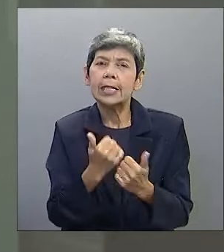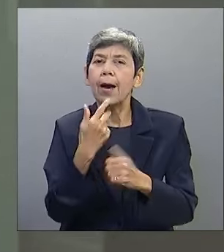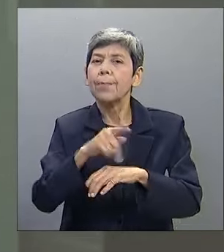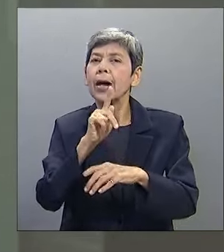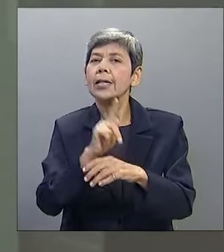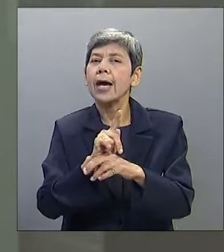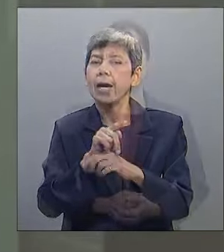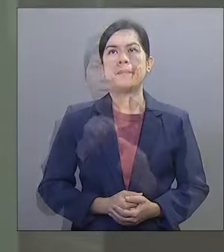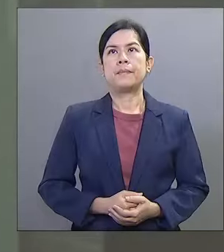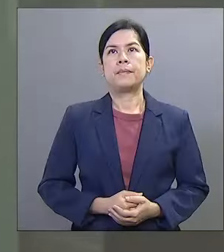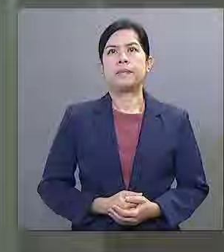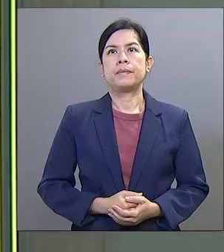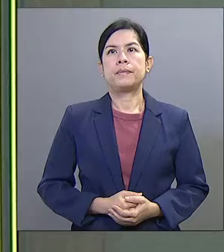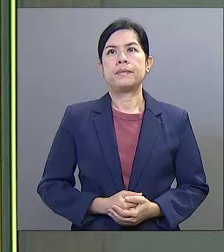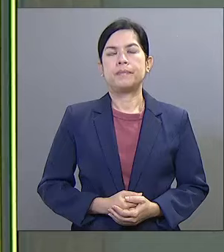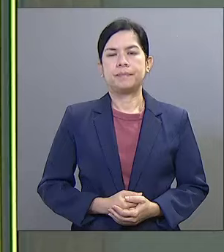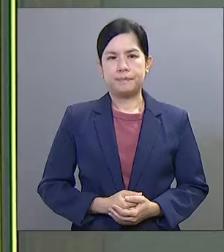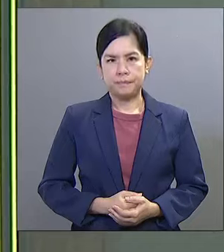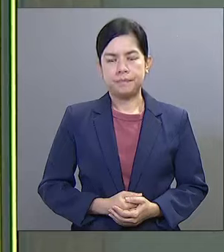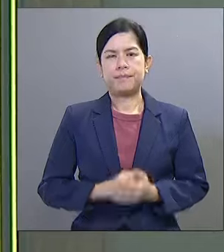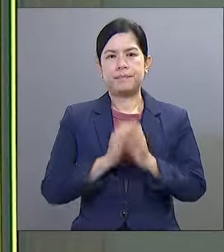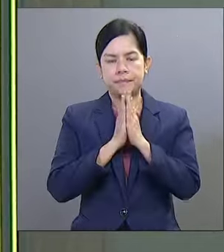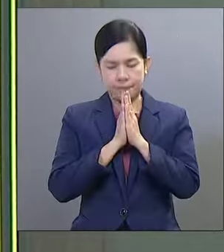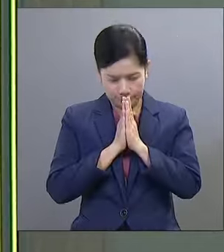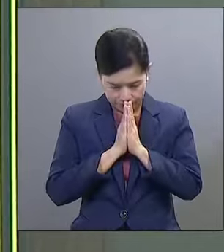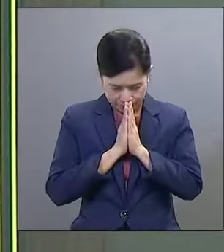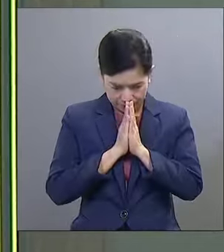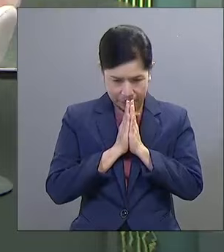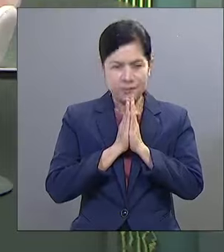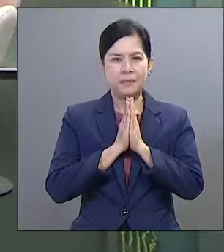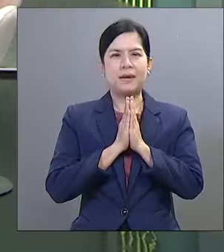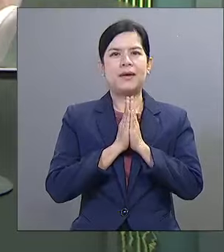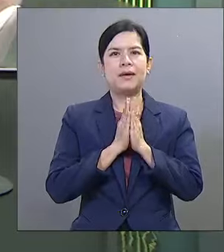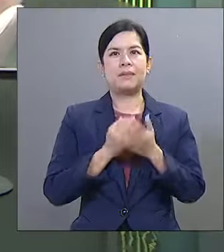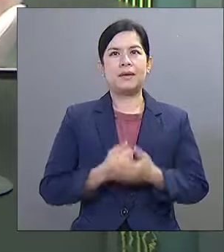ราชวิทยาลัยจักษุแพทย์แห่งประเทศไทยค่ะขอบพระคุณค่ะอาจารย์หมอค่ะ สวัสดีครับสวัสดีครับ